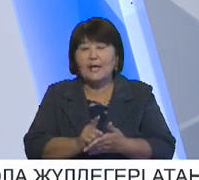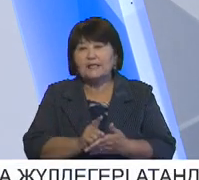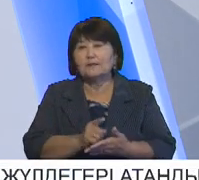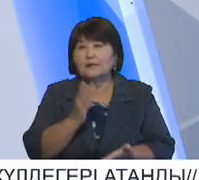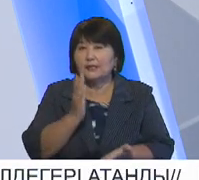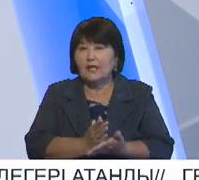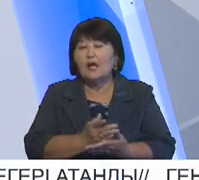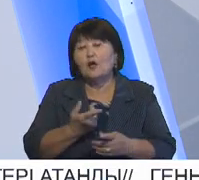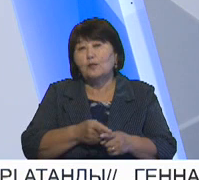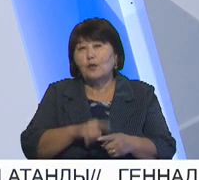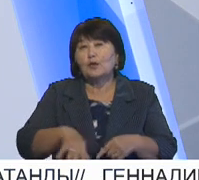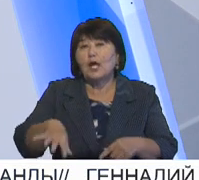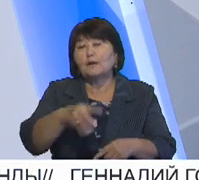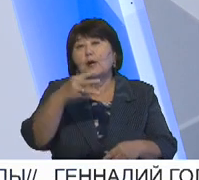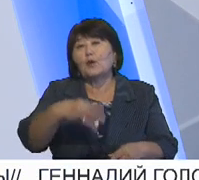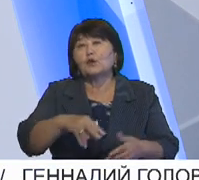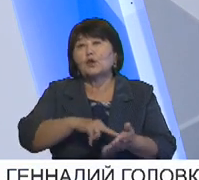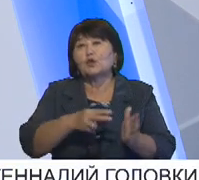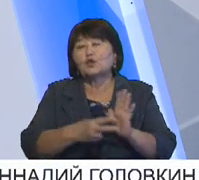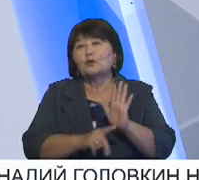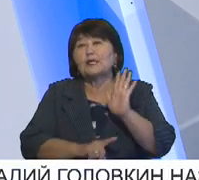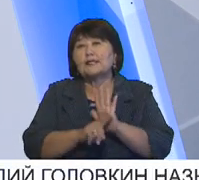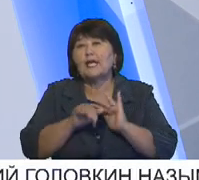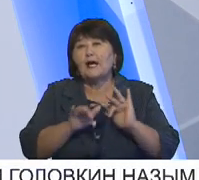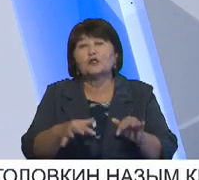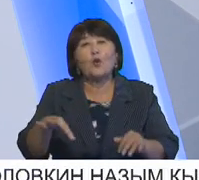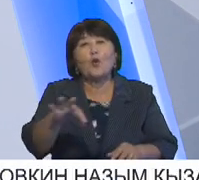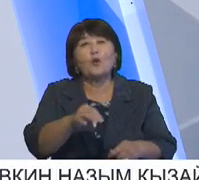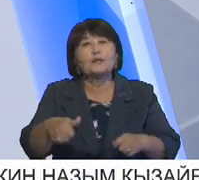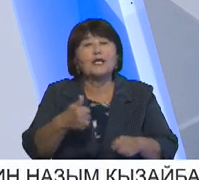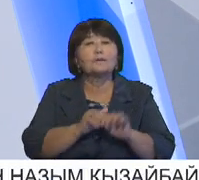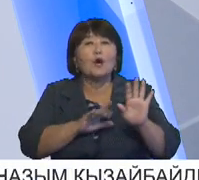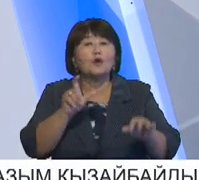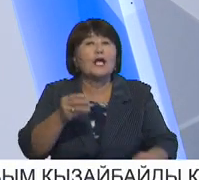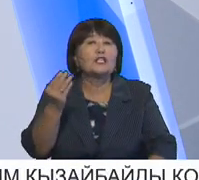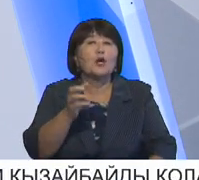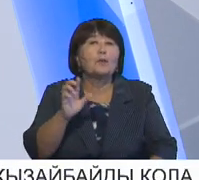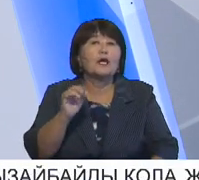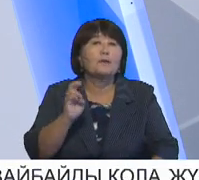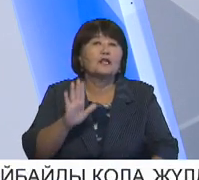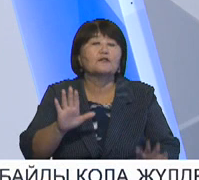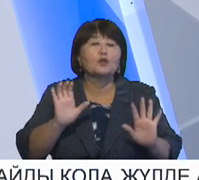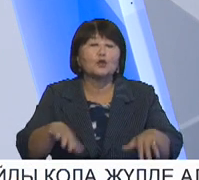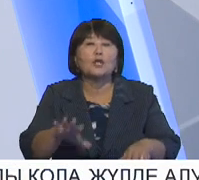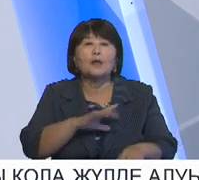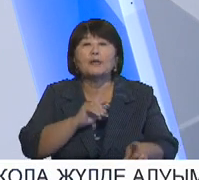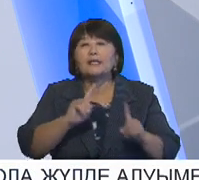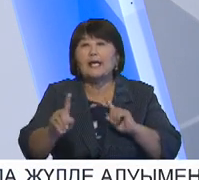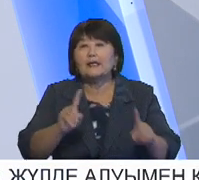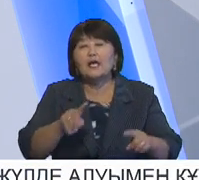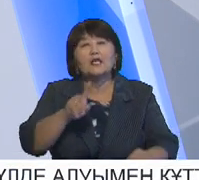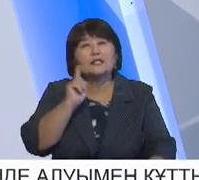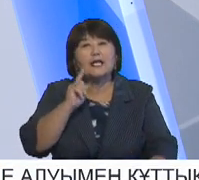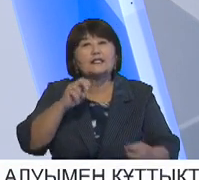бірі. Бұл бағытта аймақта 30 жоба іске асырылып жатыр. Облыс әкімінің орынбасары Шахмардан Баймановтың төрағалығымен өткен кеңесте